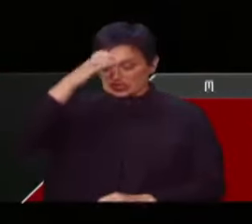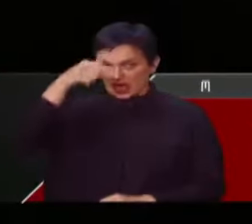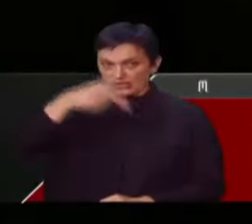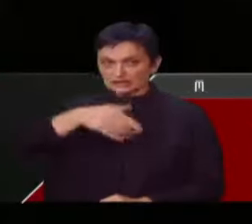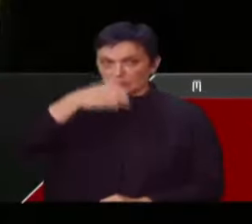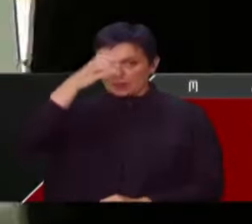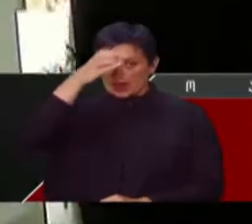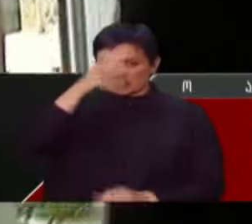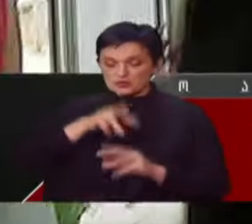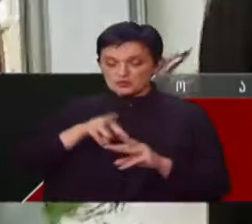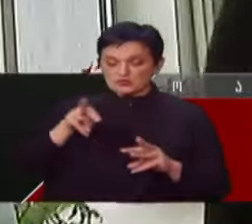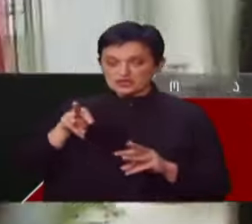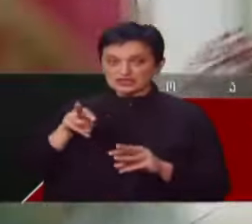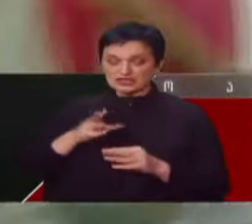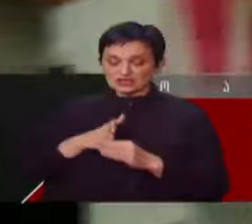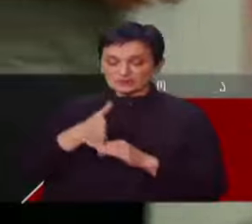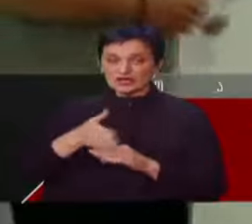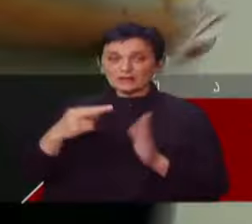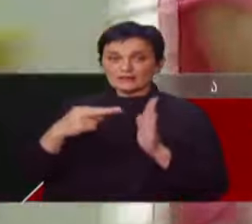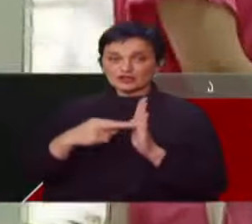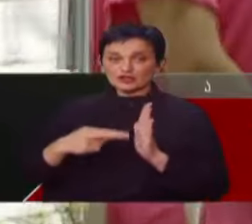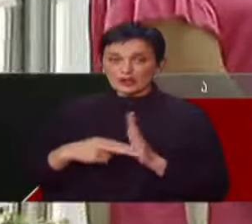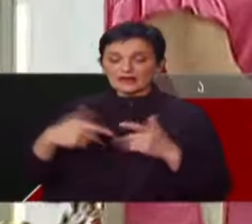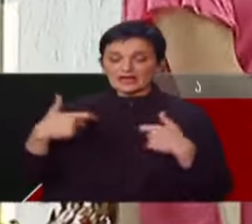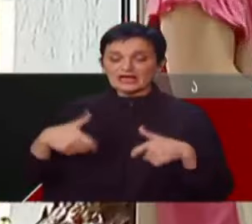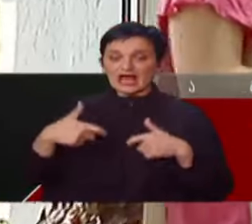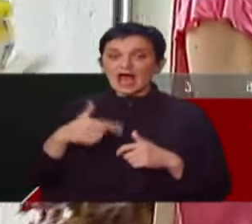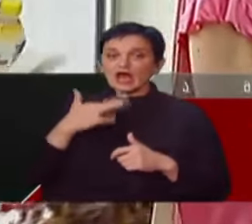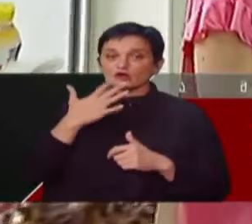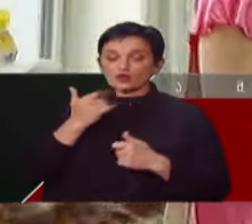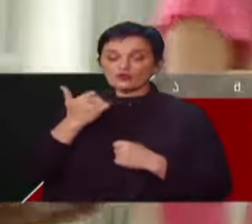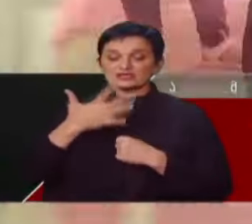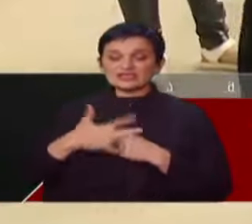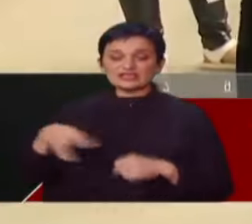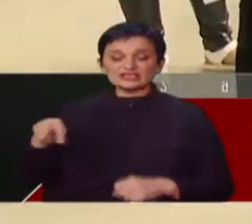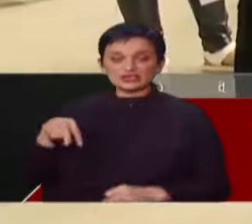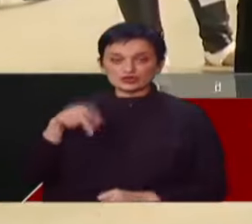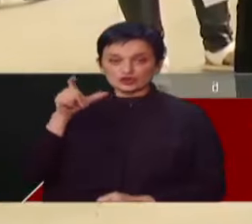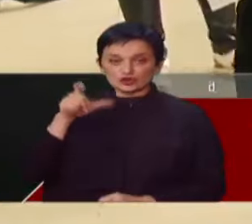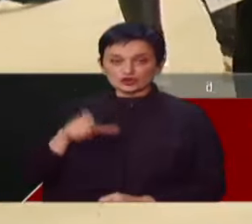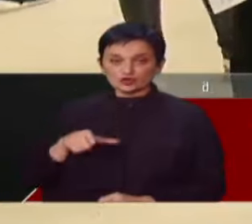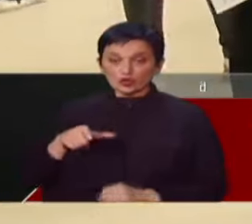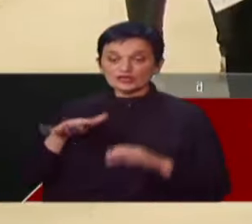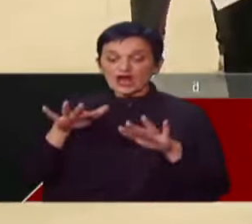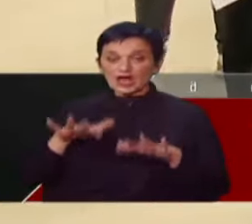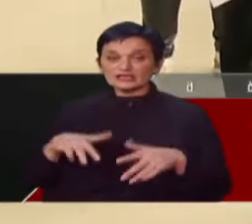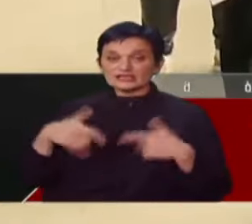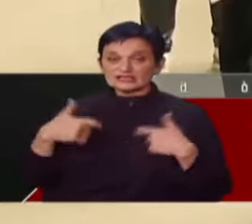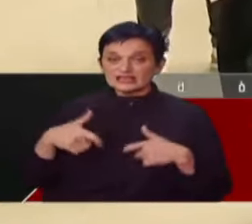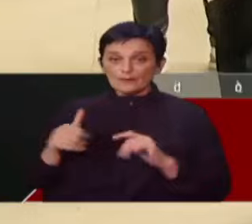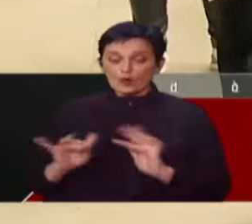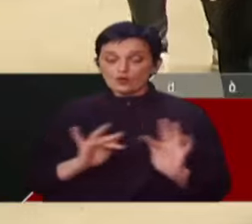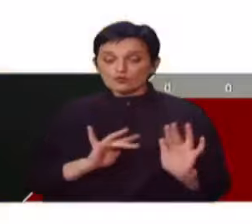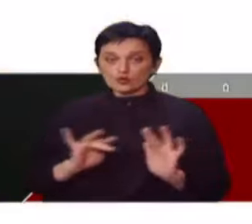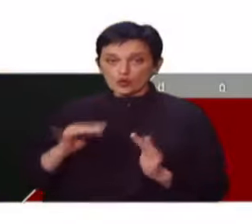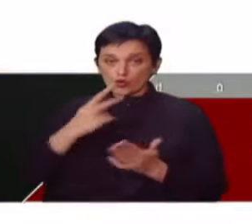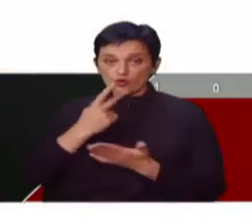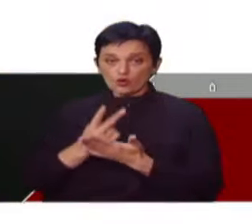და მეცნიერების მინისტრი, ასევე შეფასებისა და გამოცდების ეროვნული ცენტრის დირექტორი. ისინი ადგილზე საგამოცდო პროცესს